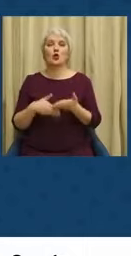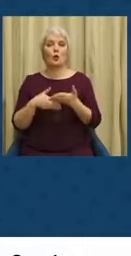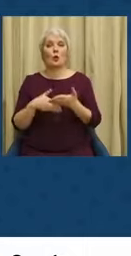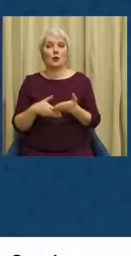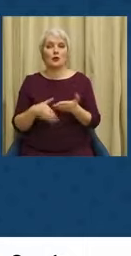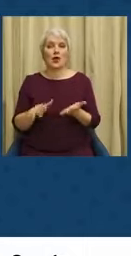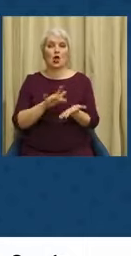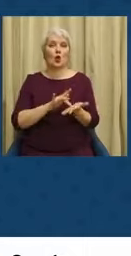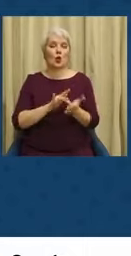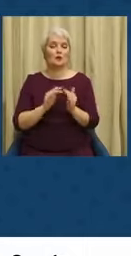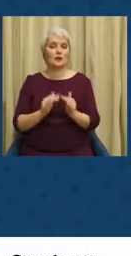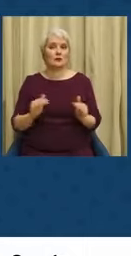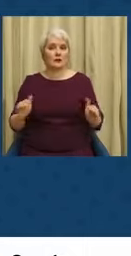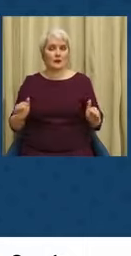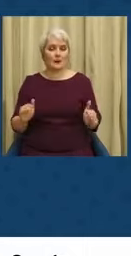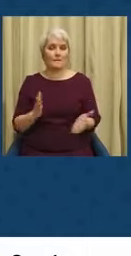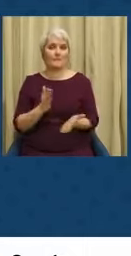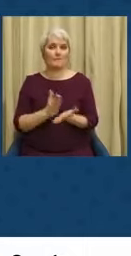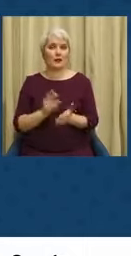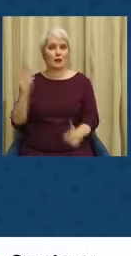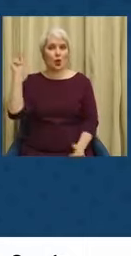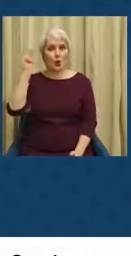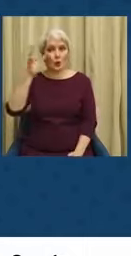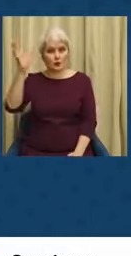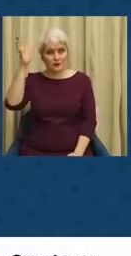допомогти ромським дітям мати освіту,